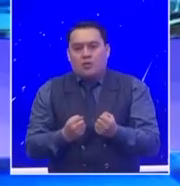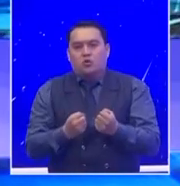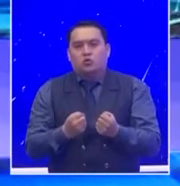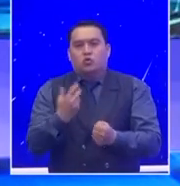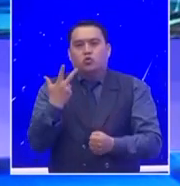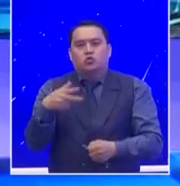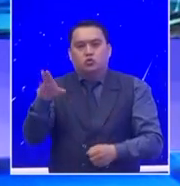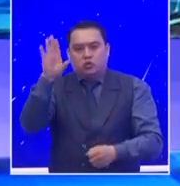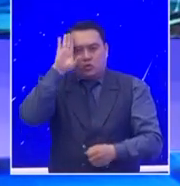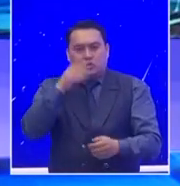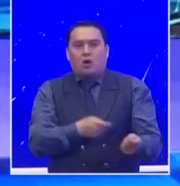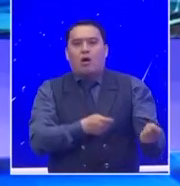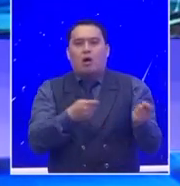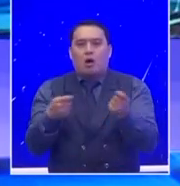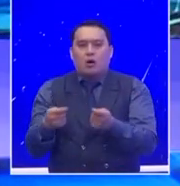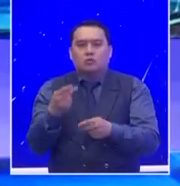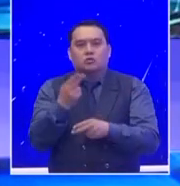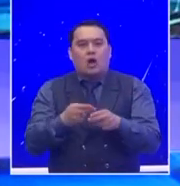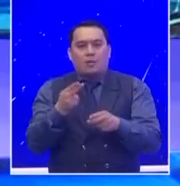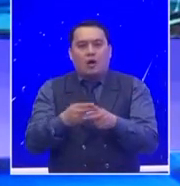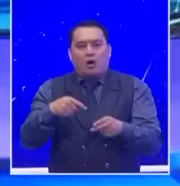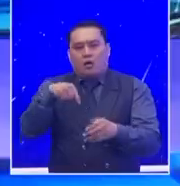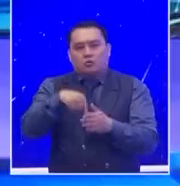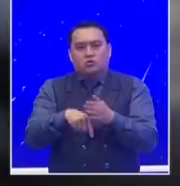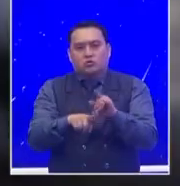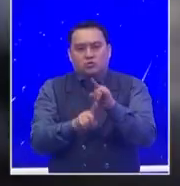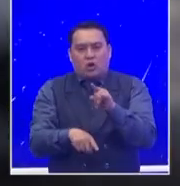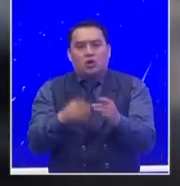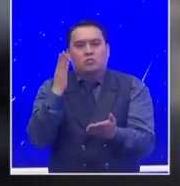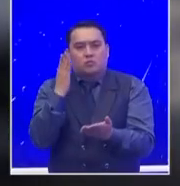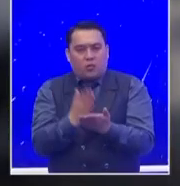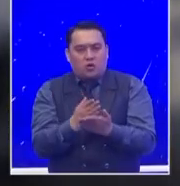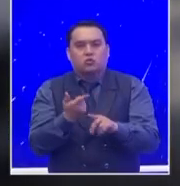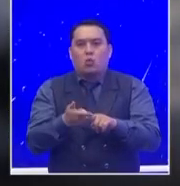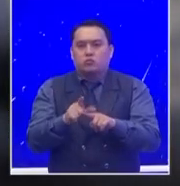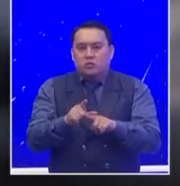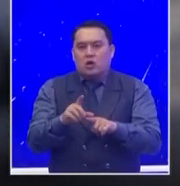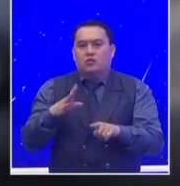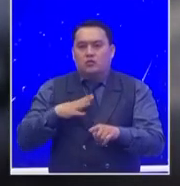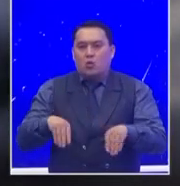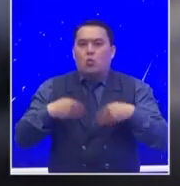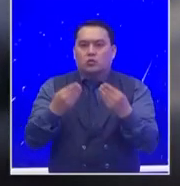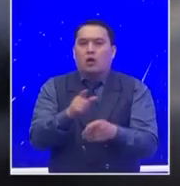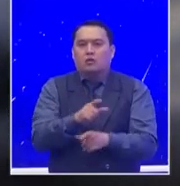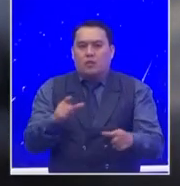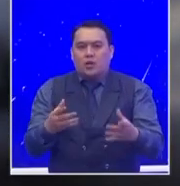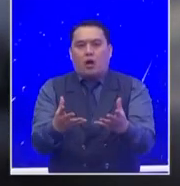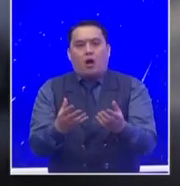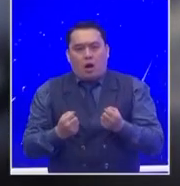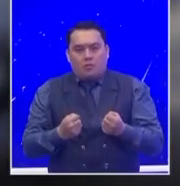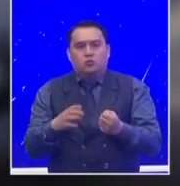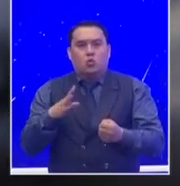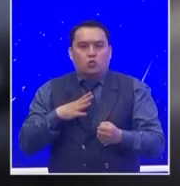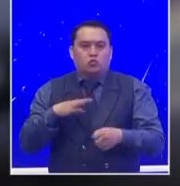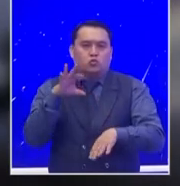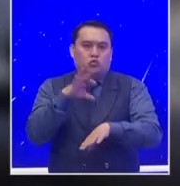үш жігіт алып келіпті. Дәл сол темір терсек арасында жарылғыш снаряд болған. Қазір метал сынықтарын өткізген адамдармен қабылдау пунктін